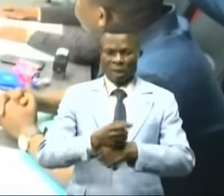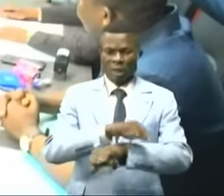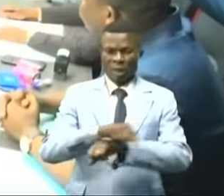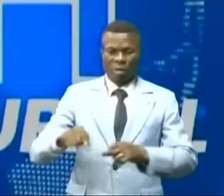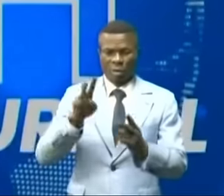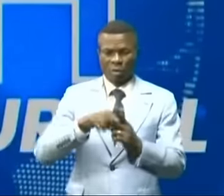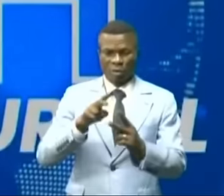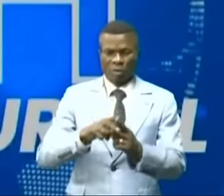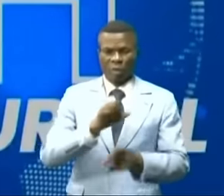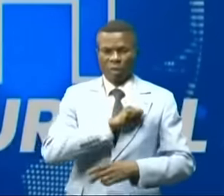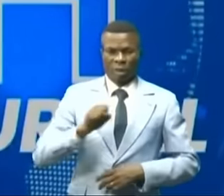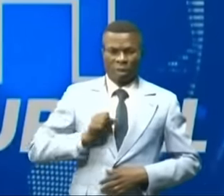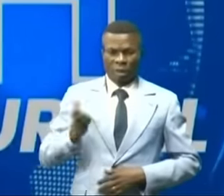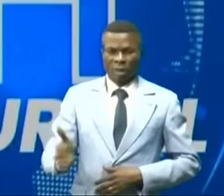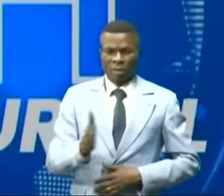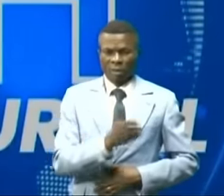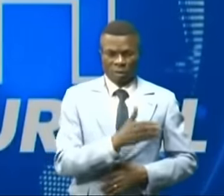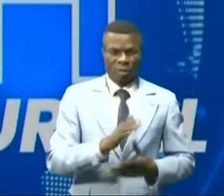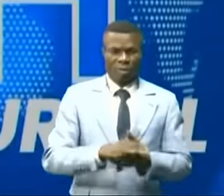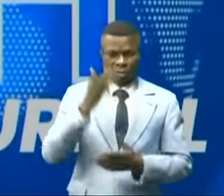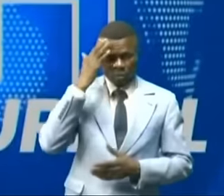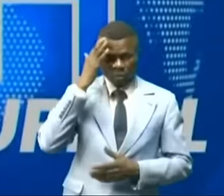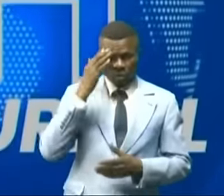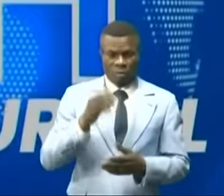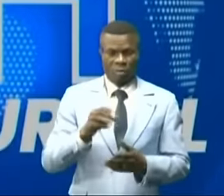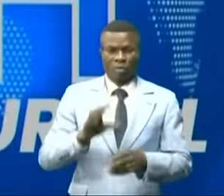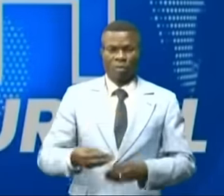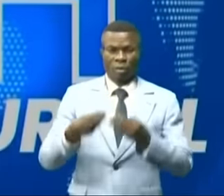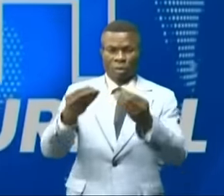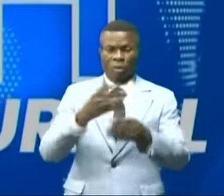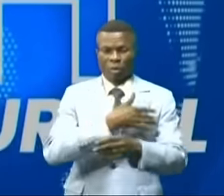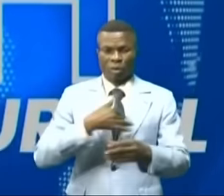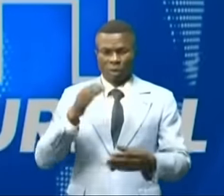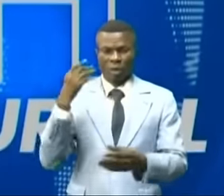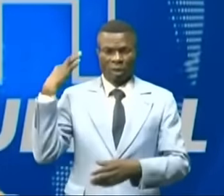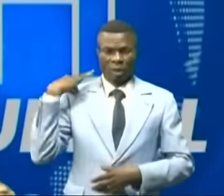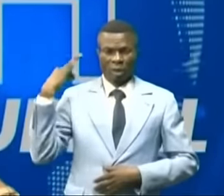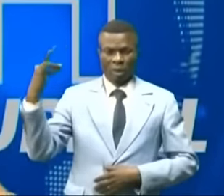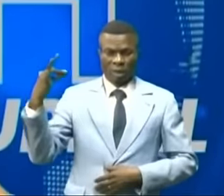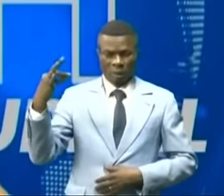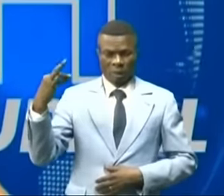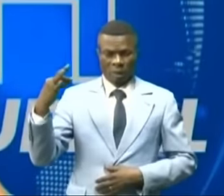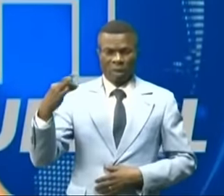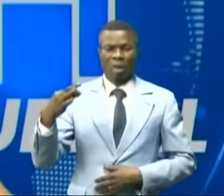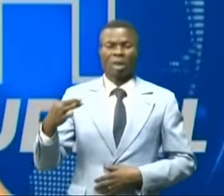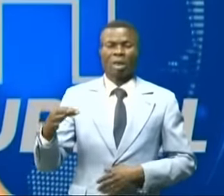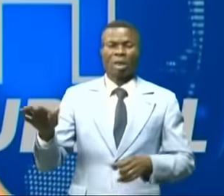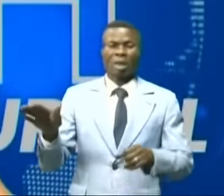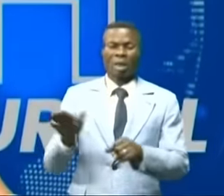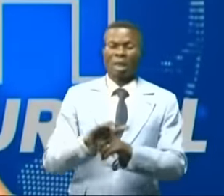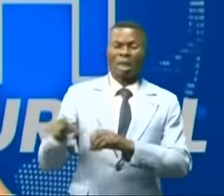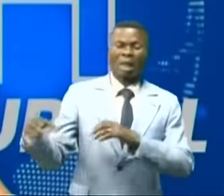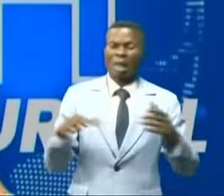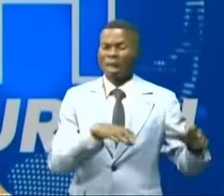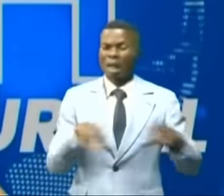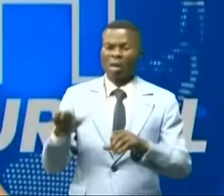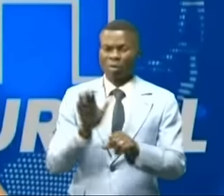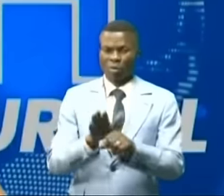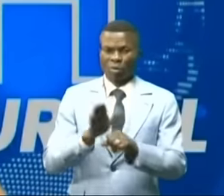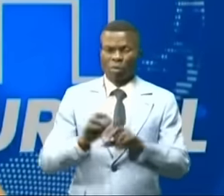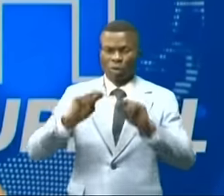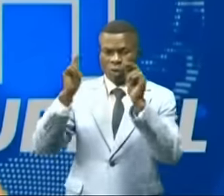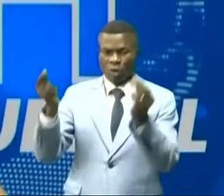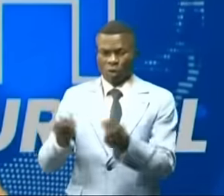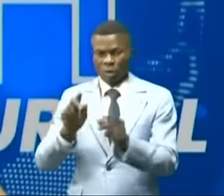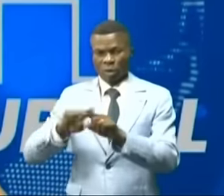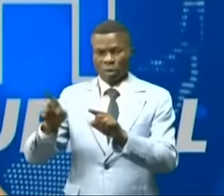Sénat. Sachez que ce dépôt des candidatures a été émaillé des échauffourées entre les sympathisants